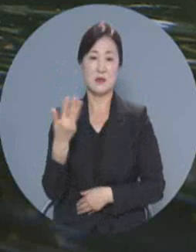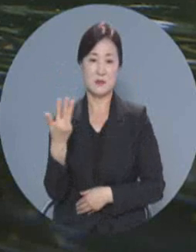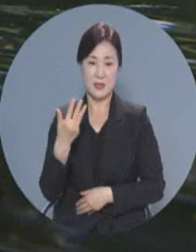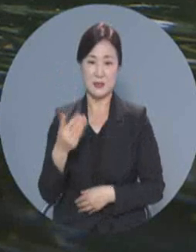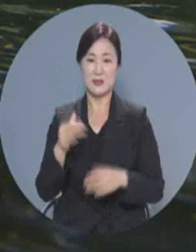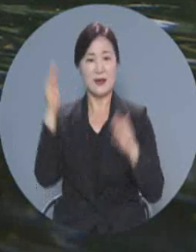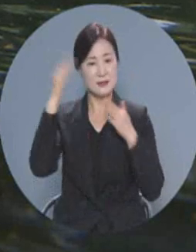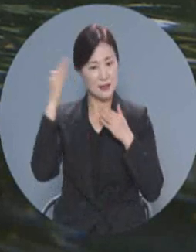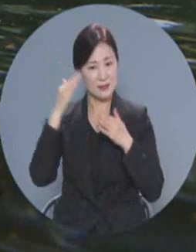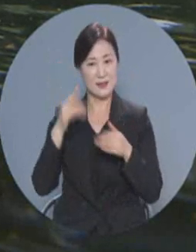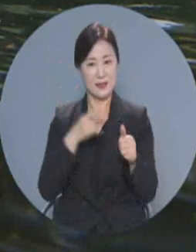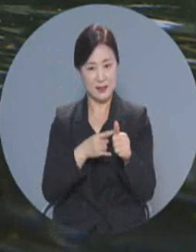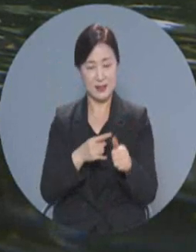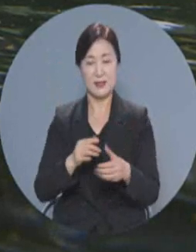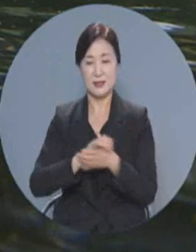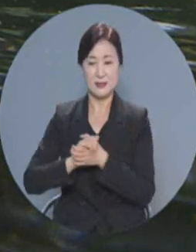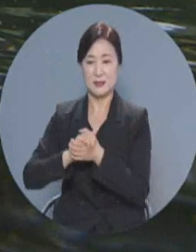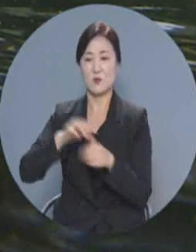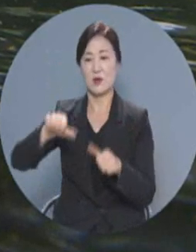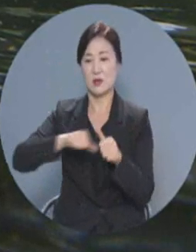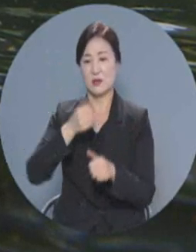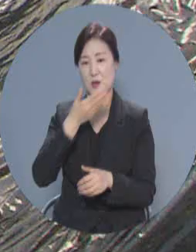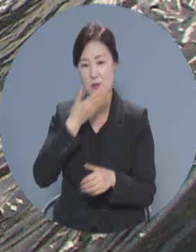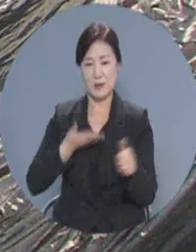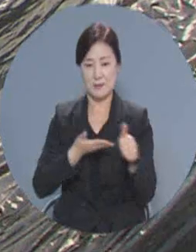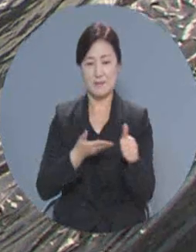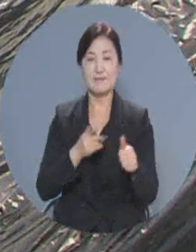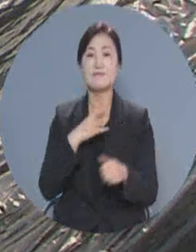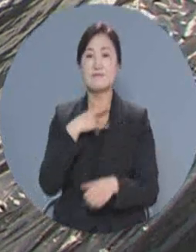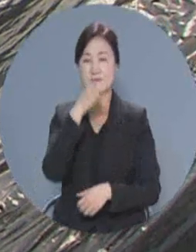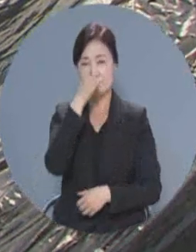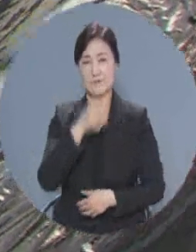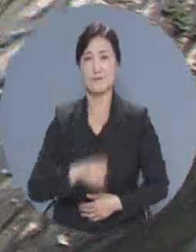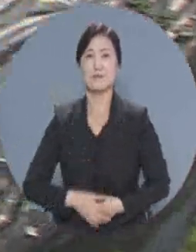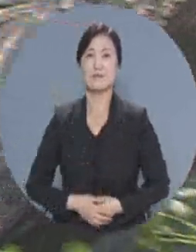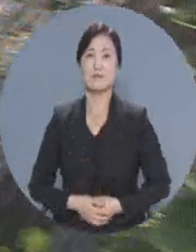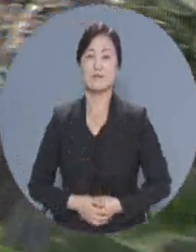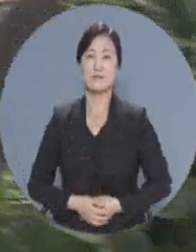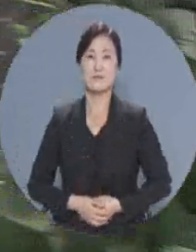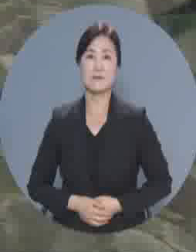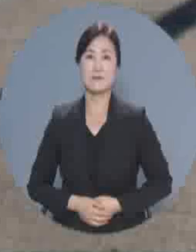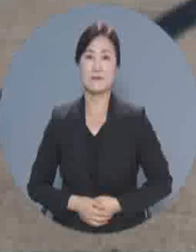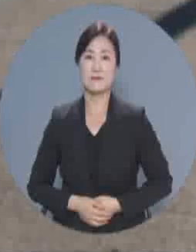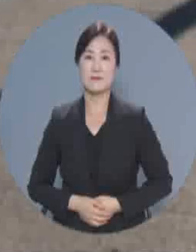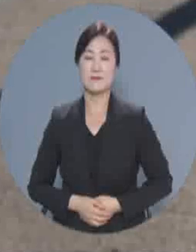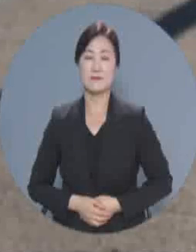3만 8,417명의 학생들에게 친환경 농산물을 공급하고 있습니다.